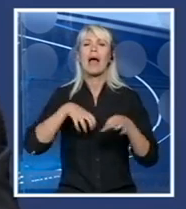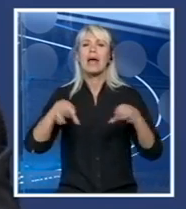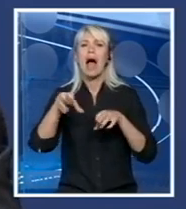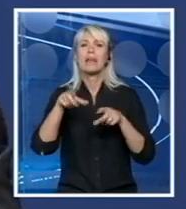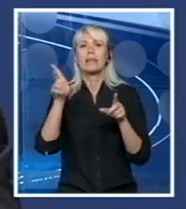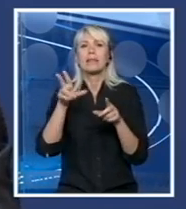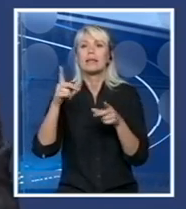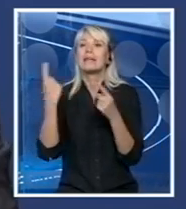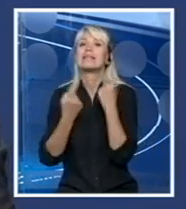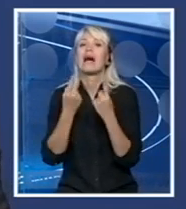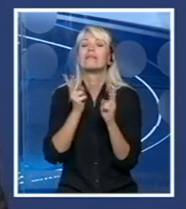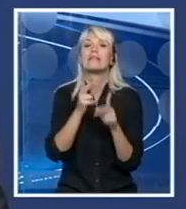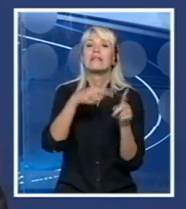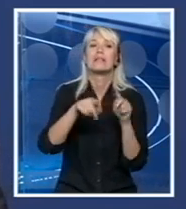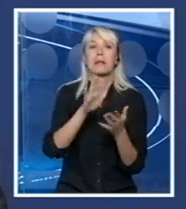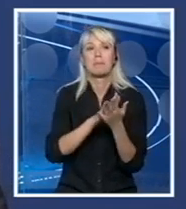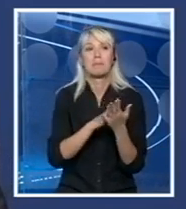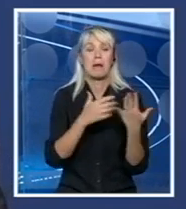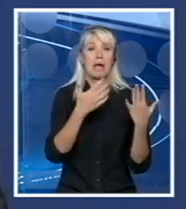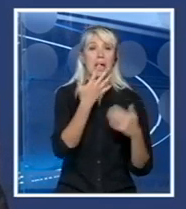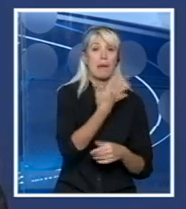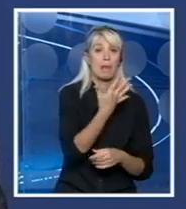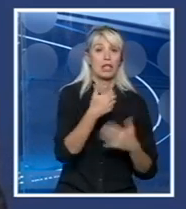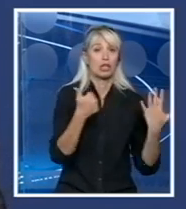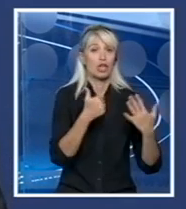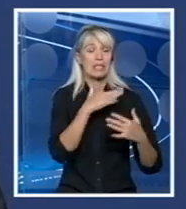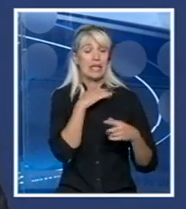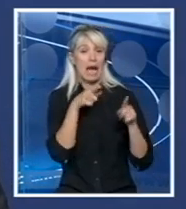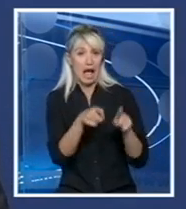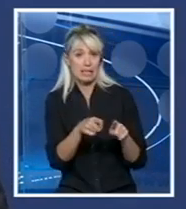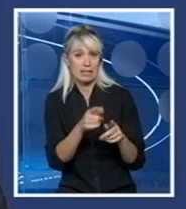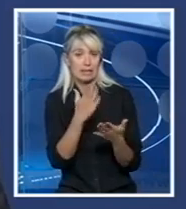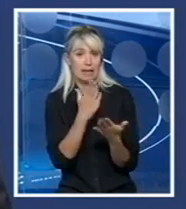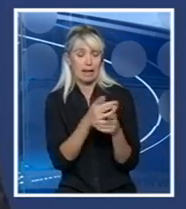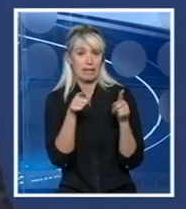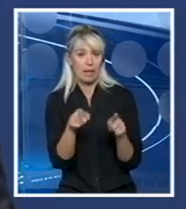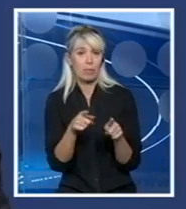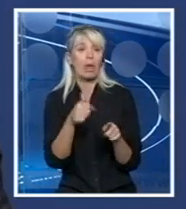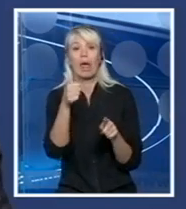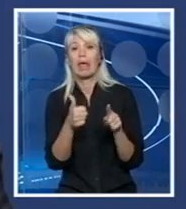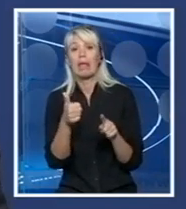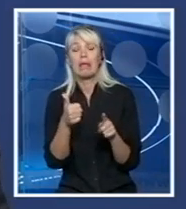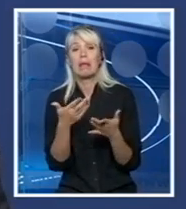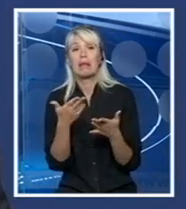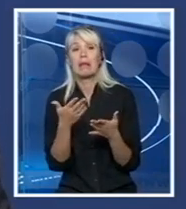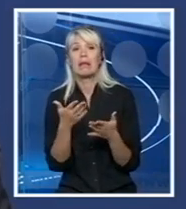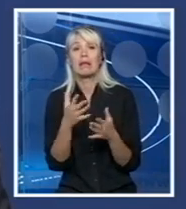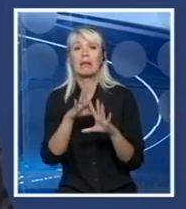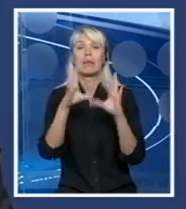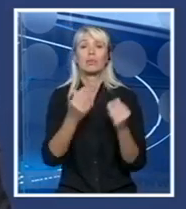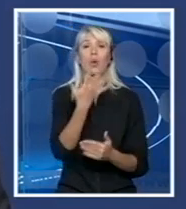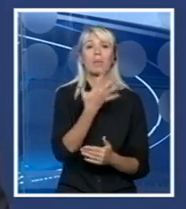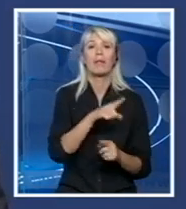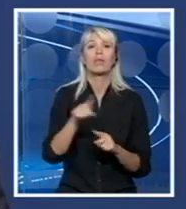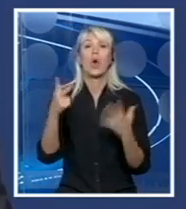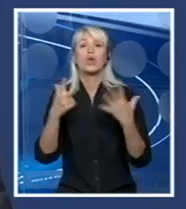5. i 6. u tom jednom bloku u toku celog dana i veći fond časova imaju, ili da to delite po vertikali od 5. do 8. To već